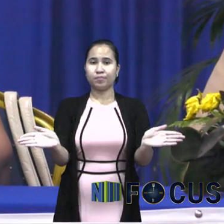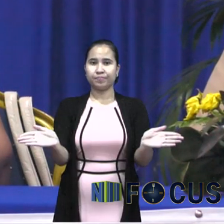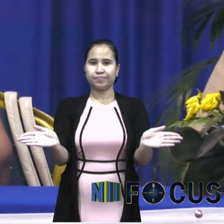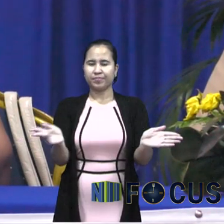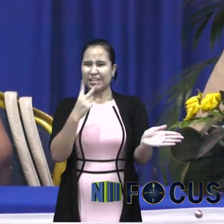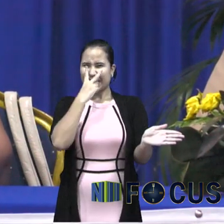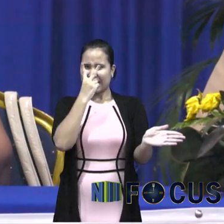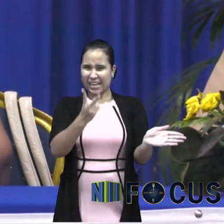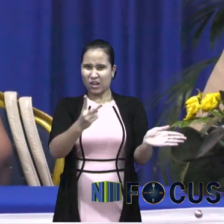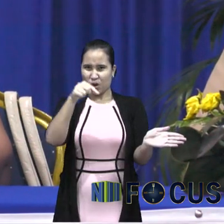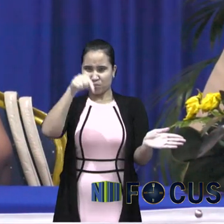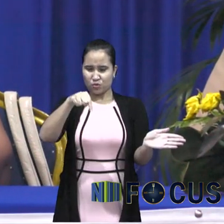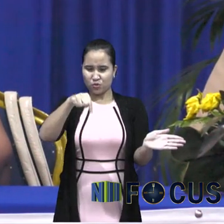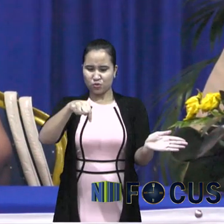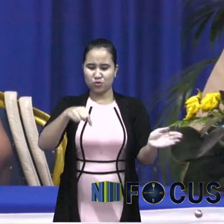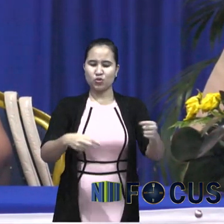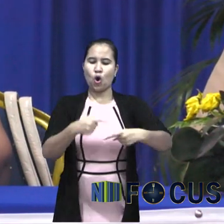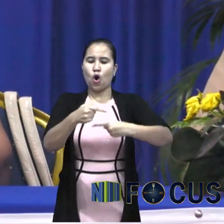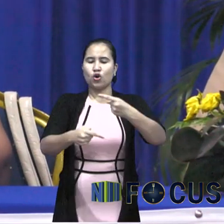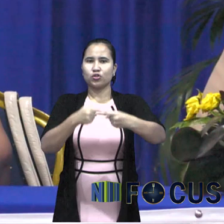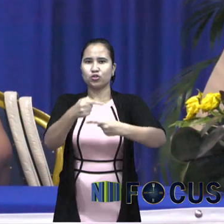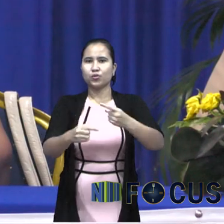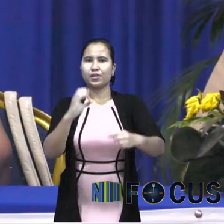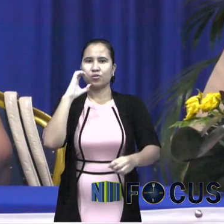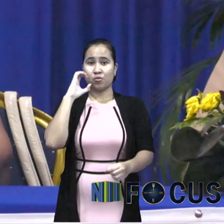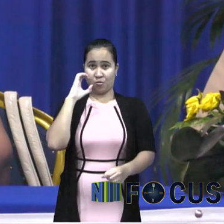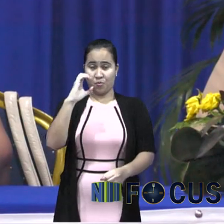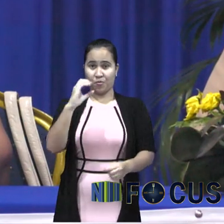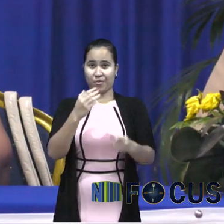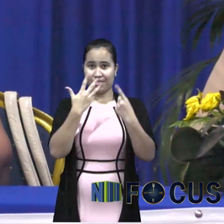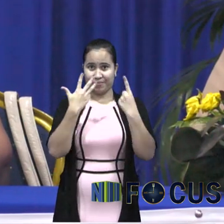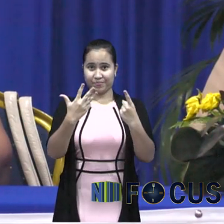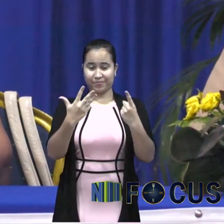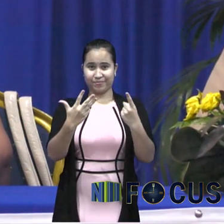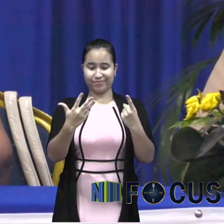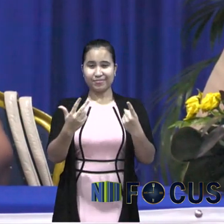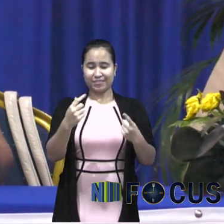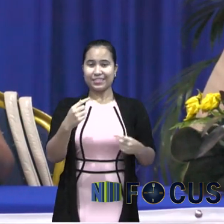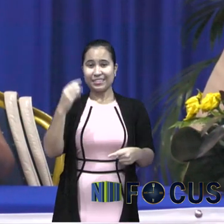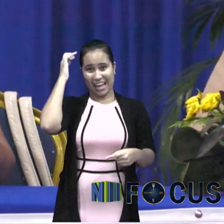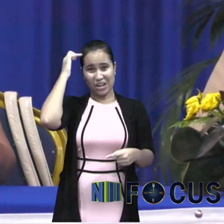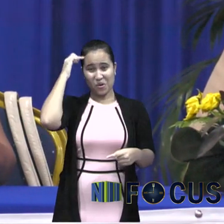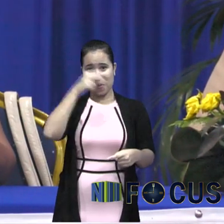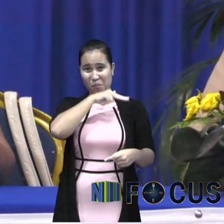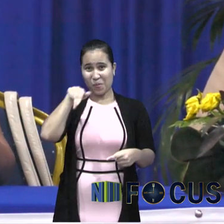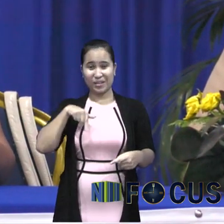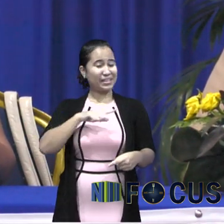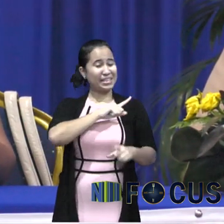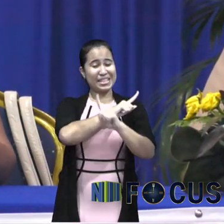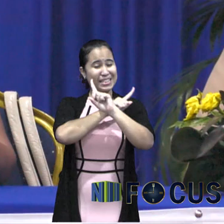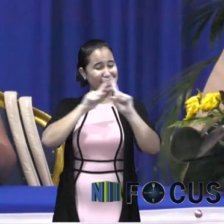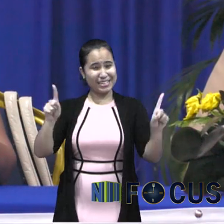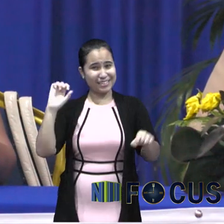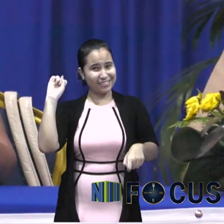Gelet op de huidige ontwikkelingen met betrekking tot COVID-19 is het verwachtbaar dat dit niet